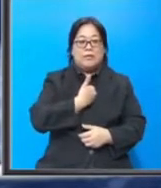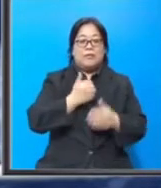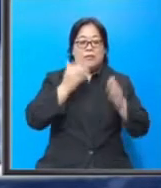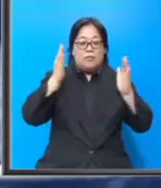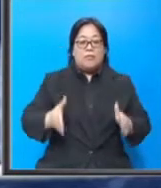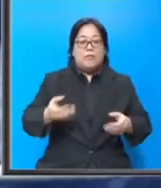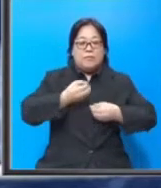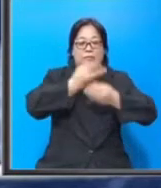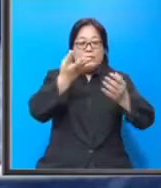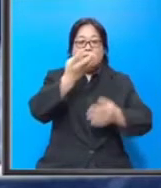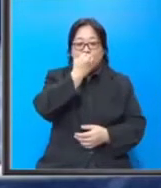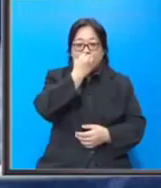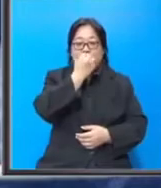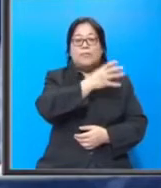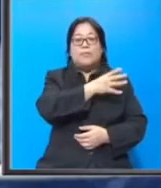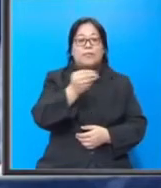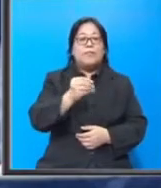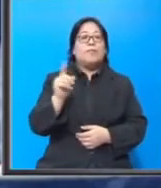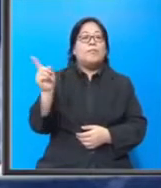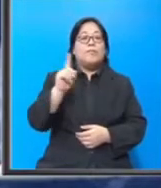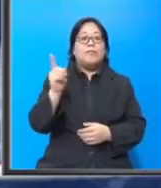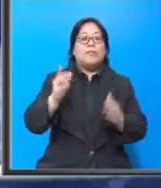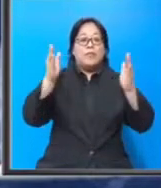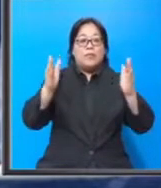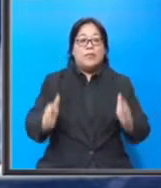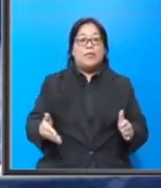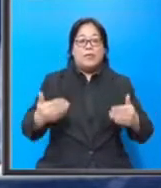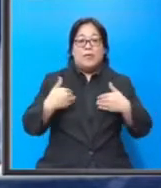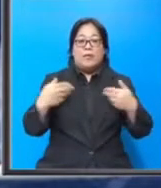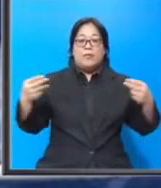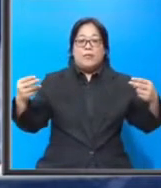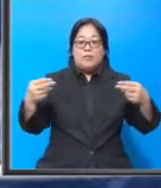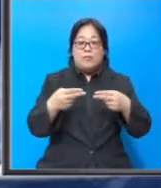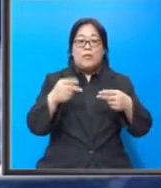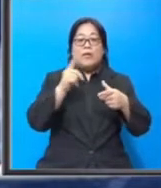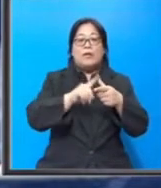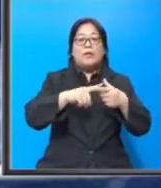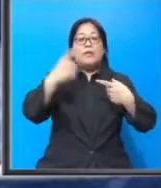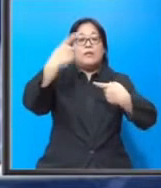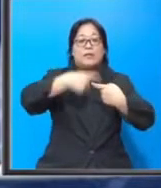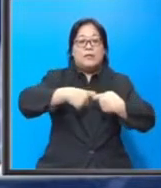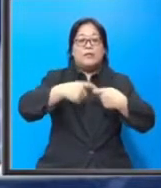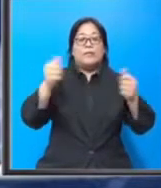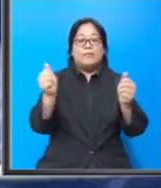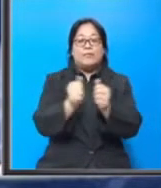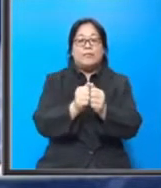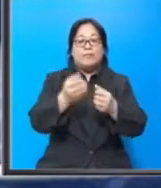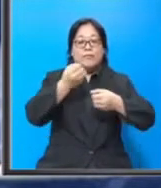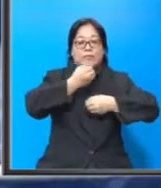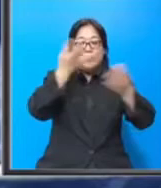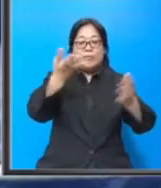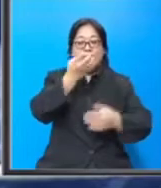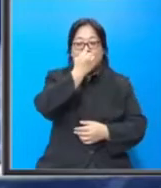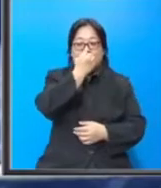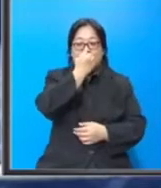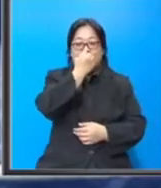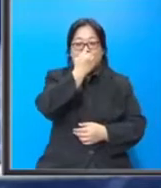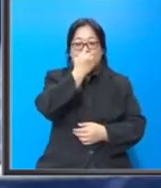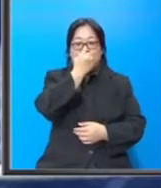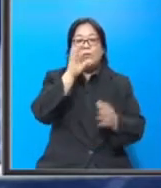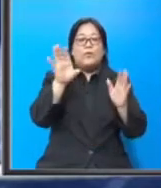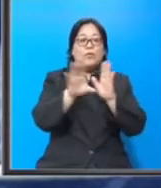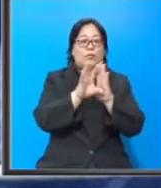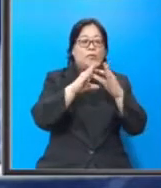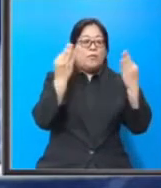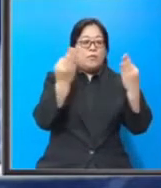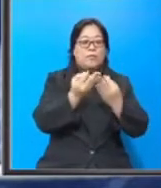pemberi maklumat itu dan juga mana-mana orang yang mempunyai hubungan atau kaitan dengan pemberi maklumat, umpama